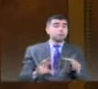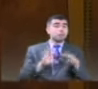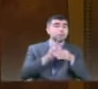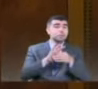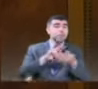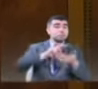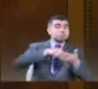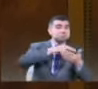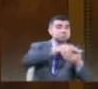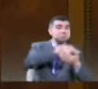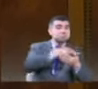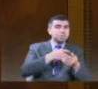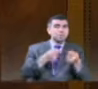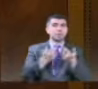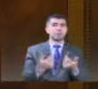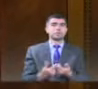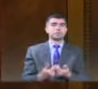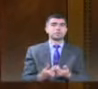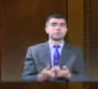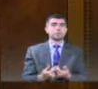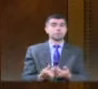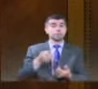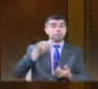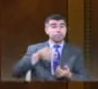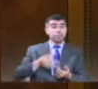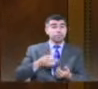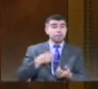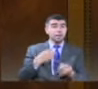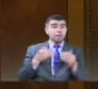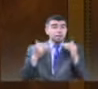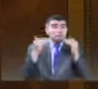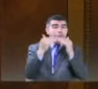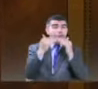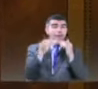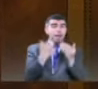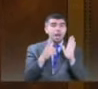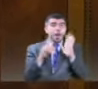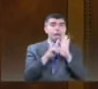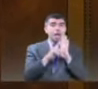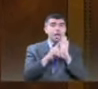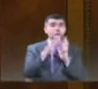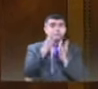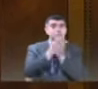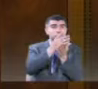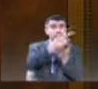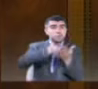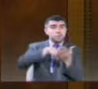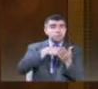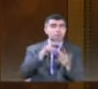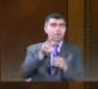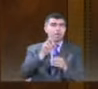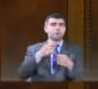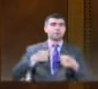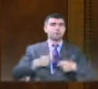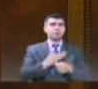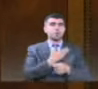من الاتفاقيات. فيما يخص الملائمة التشريعات، تعلمون سيد رئيس الحكومة